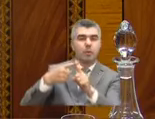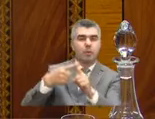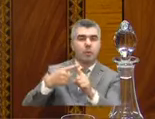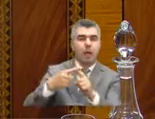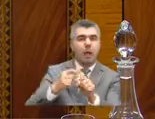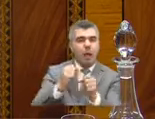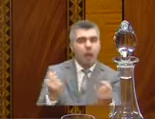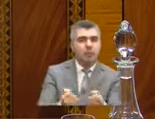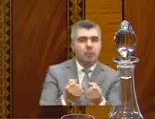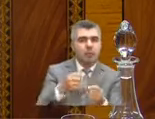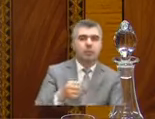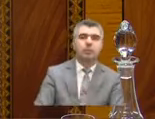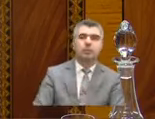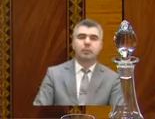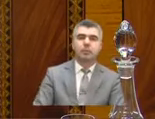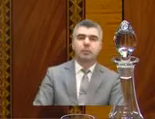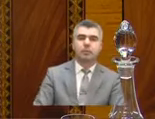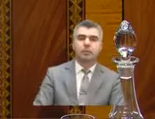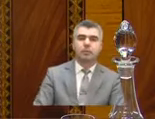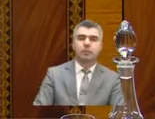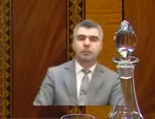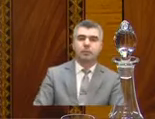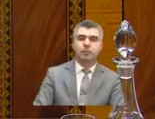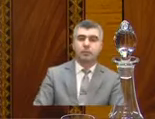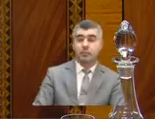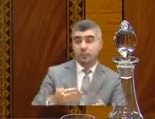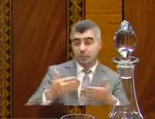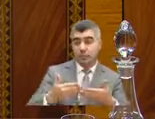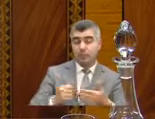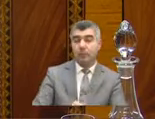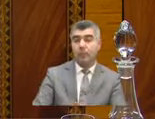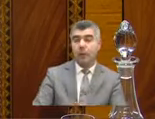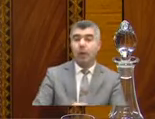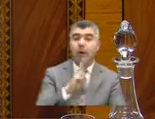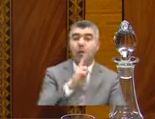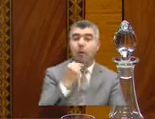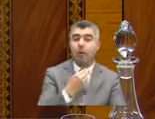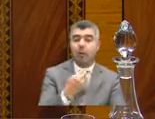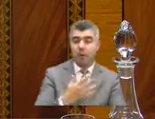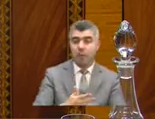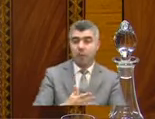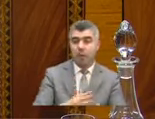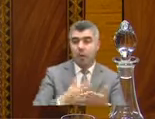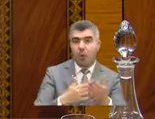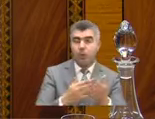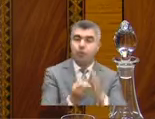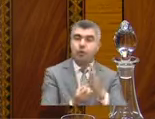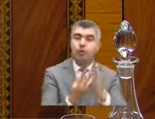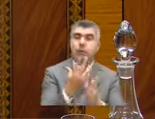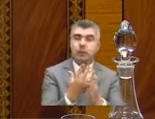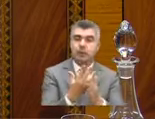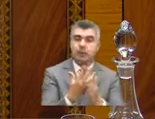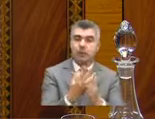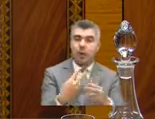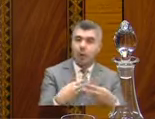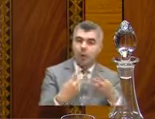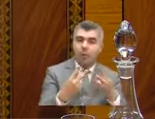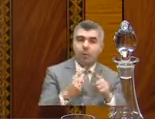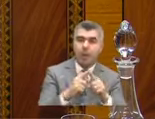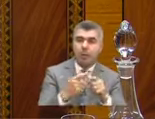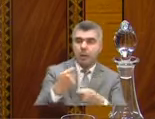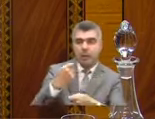جهة أخرى. من أجل ذلك ستتوجه الحكومة نحو اعتماد نمط جديد للنمو